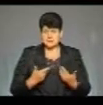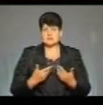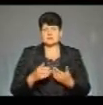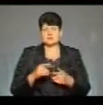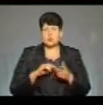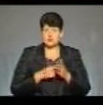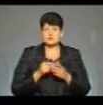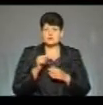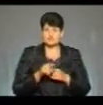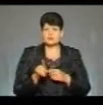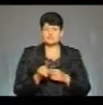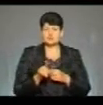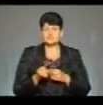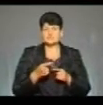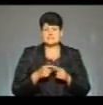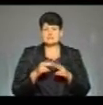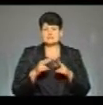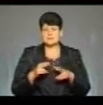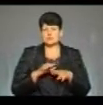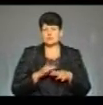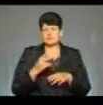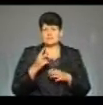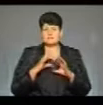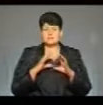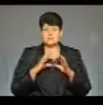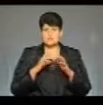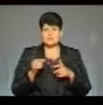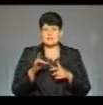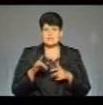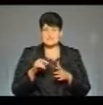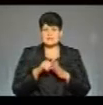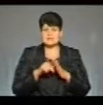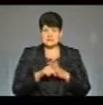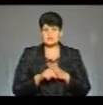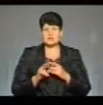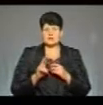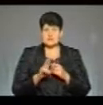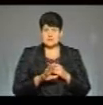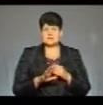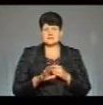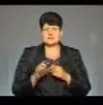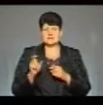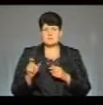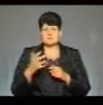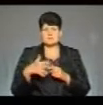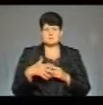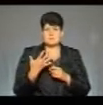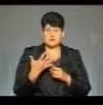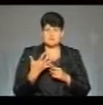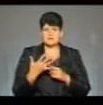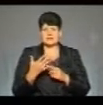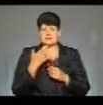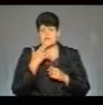що через даний міст проходить 2 міжнародних європейського значення траси – Е85 і Е50, і